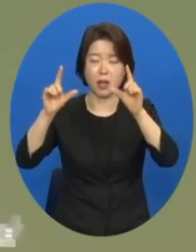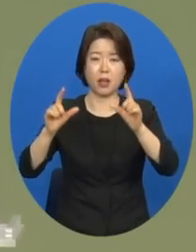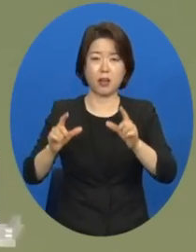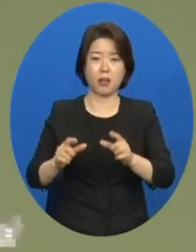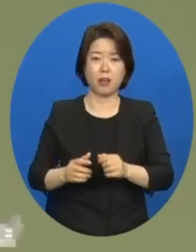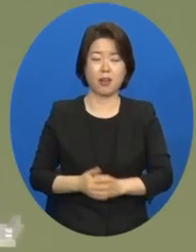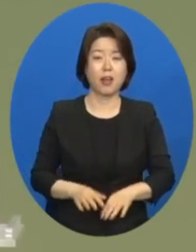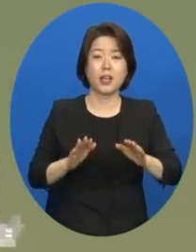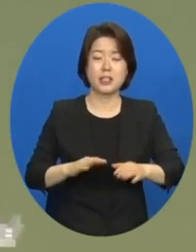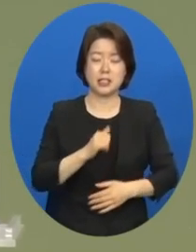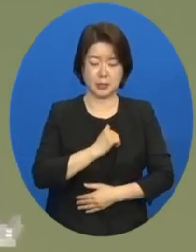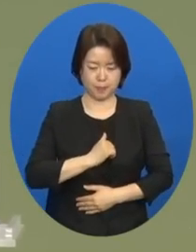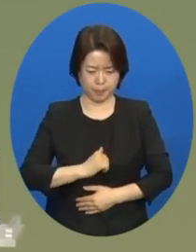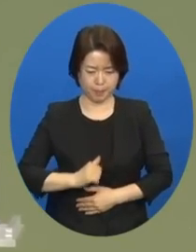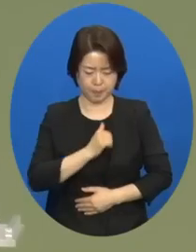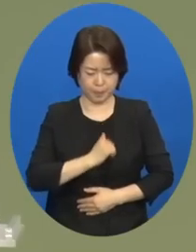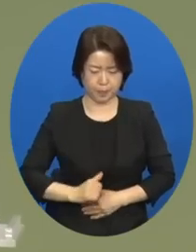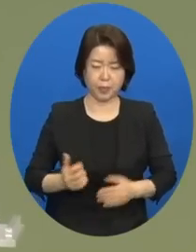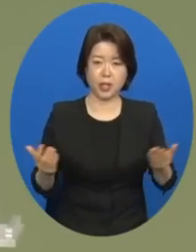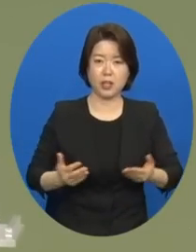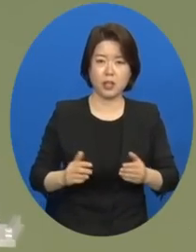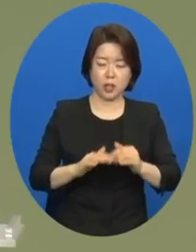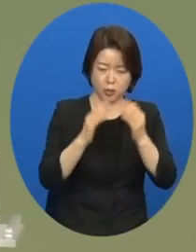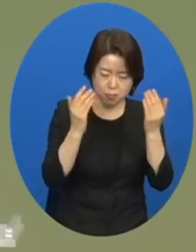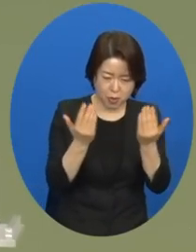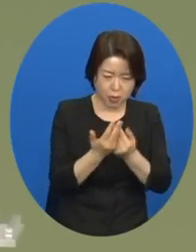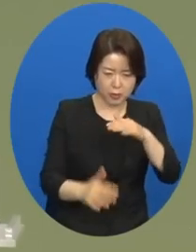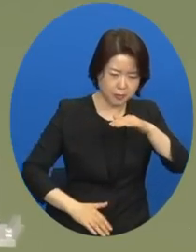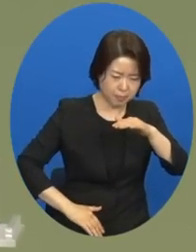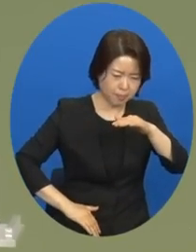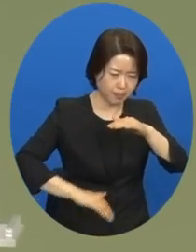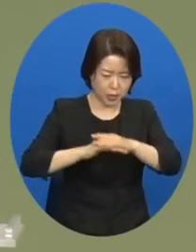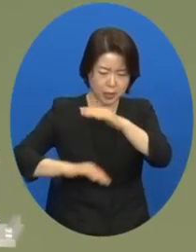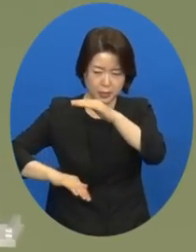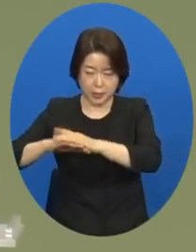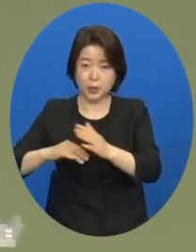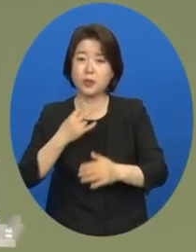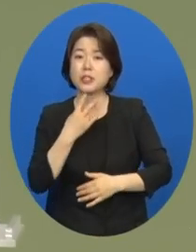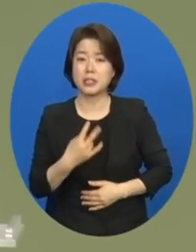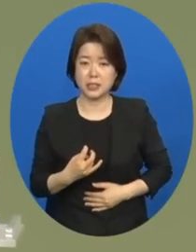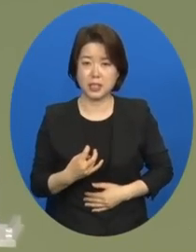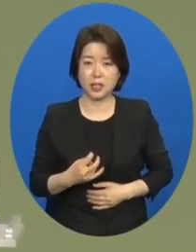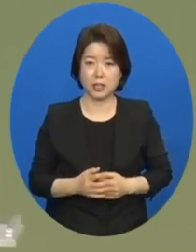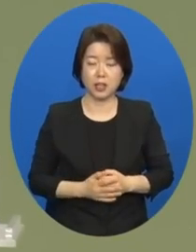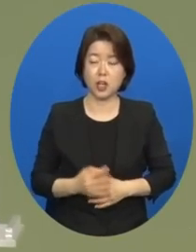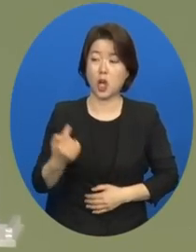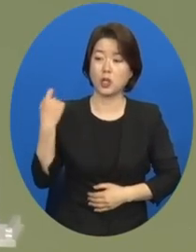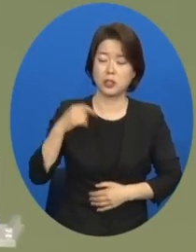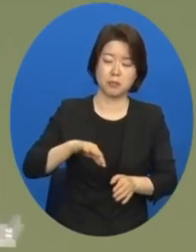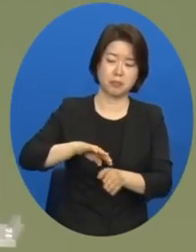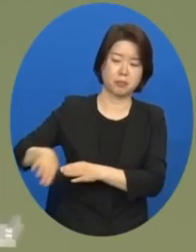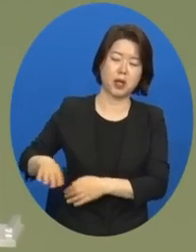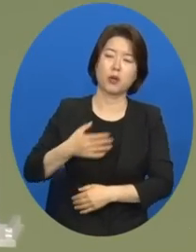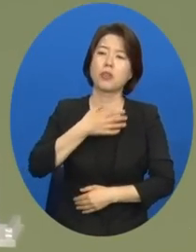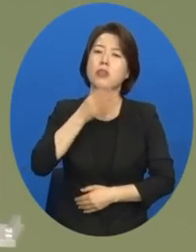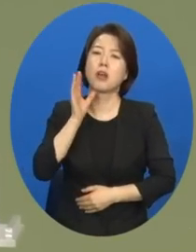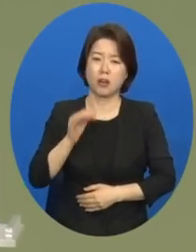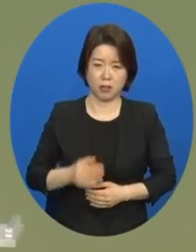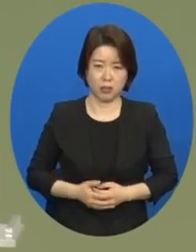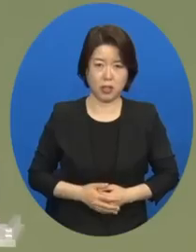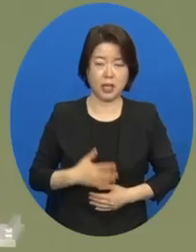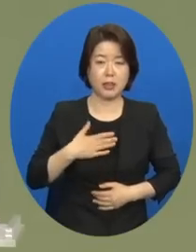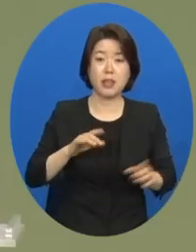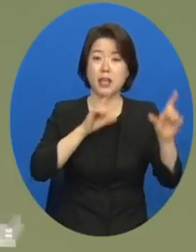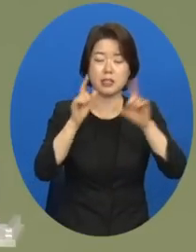그러니까 이제는 참아야 할 일이 인생의 모든 것을 채우고 있는 사라는 지금 뒷방 늙은이가 되어서 내 삶의